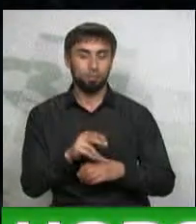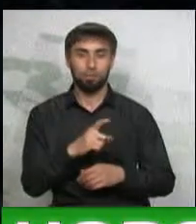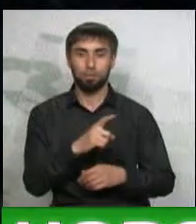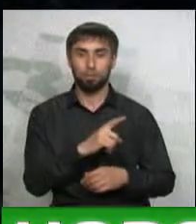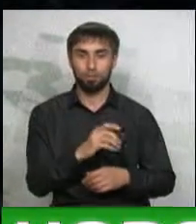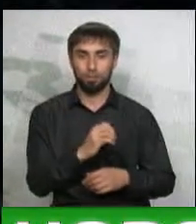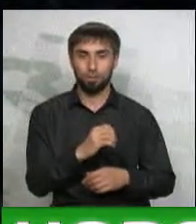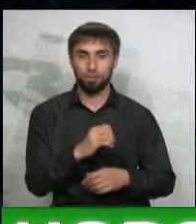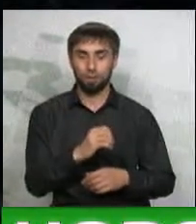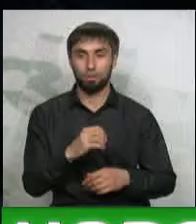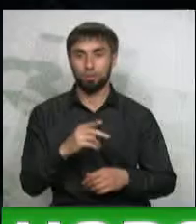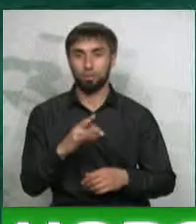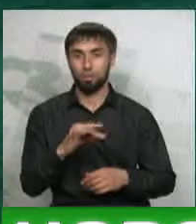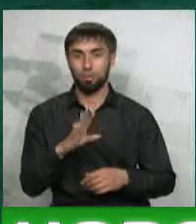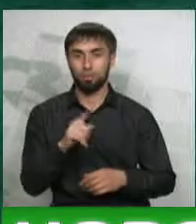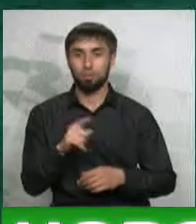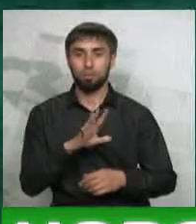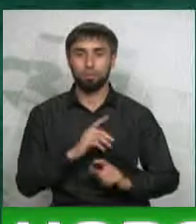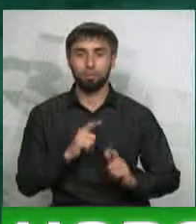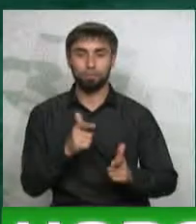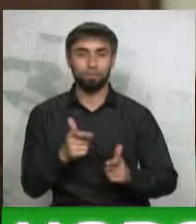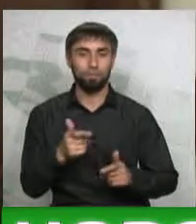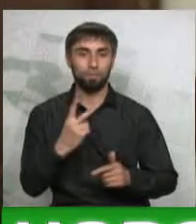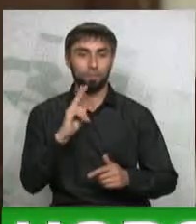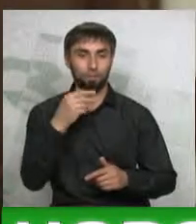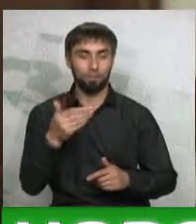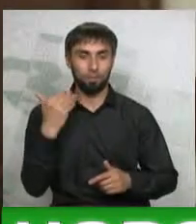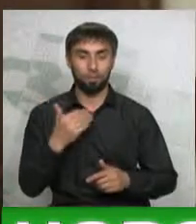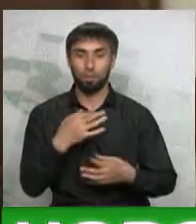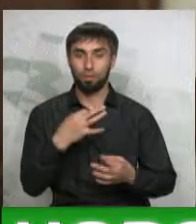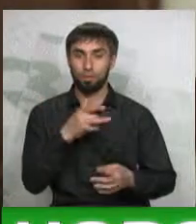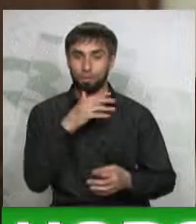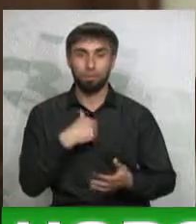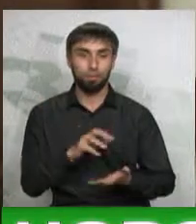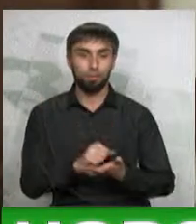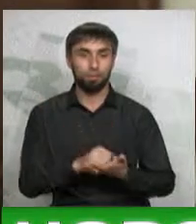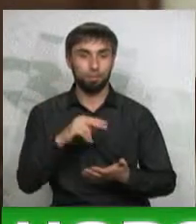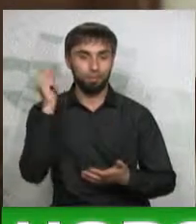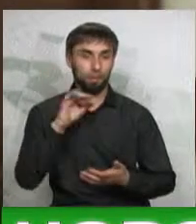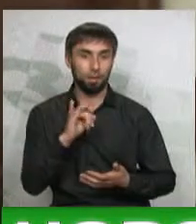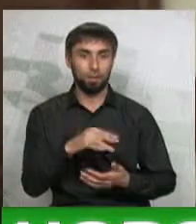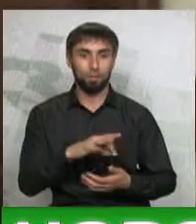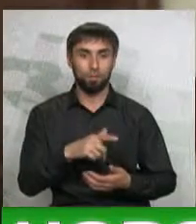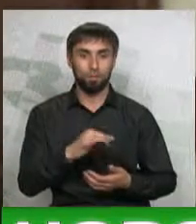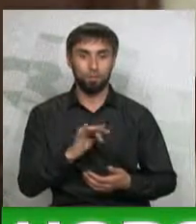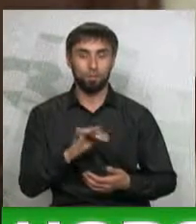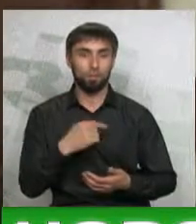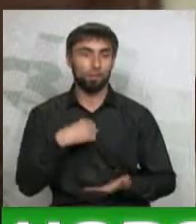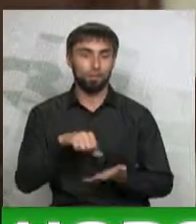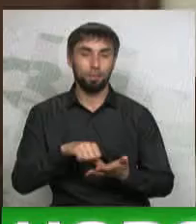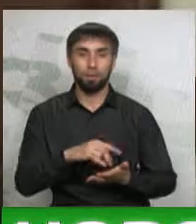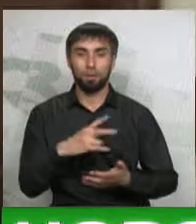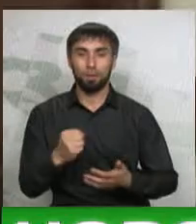Елизавета Кожанин вступила в ряды 2 года назад. Девочка довольна. В свободное время мы занимаемся изучением истории пограничников, также мы присутствуем